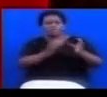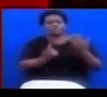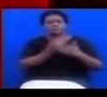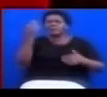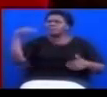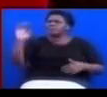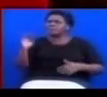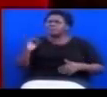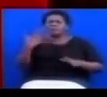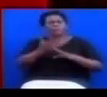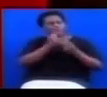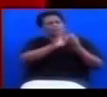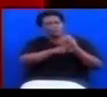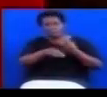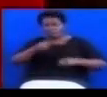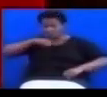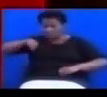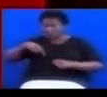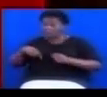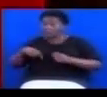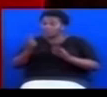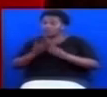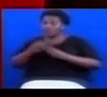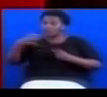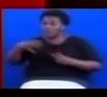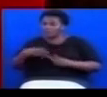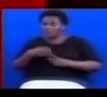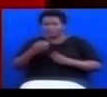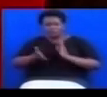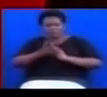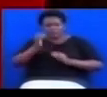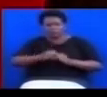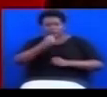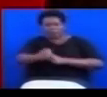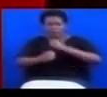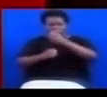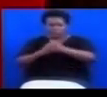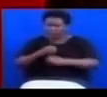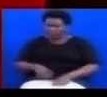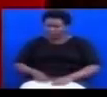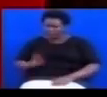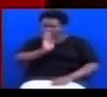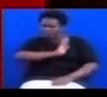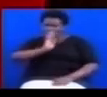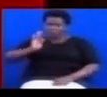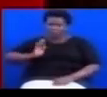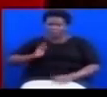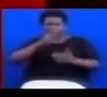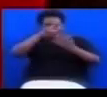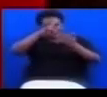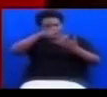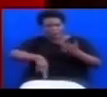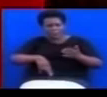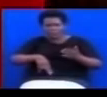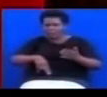mheshimiwa mwenyekiti, Wizara ya Madini, tunataka tuanzishe mchakato wa kuanzisha bodi itakayowasajili wa jiolojia wote nchini ili